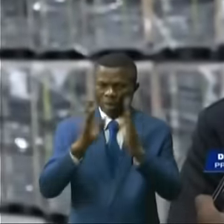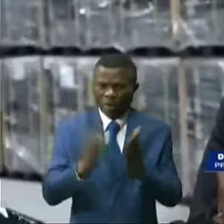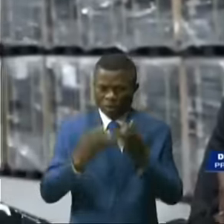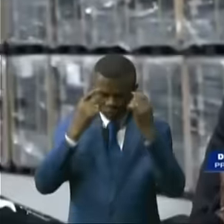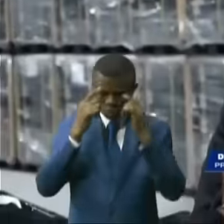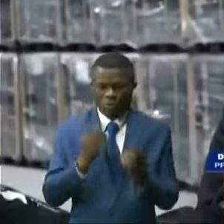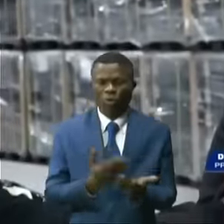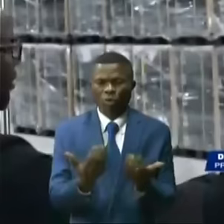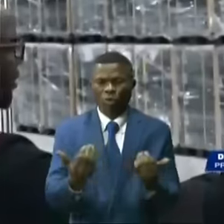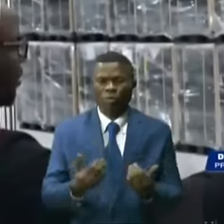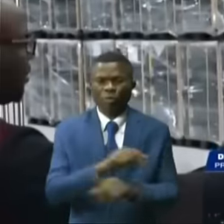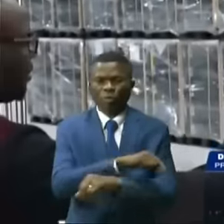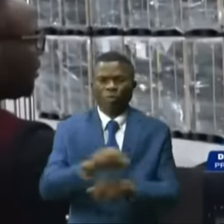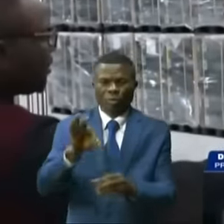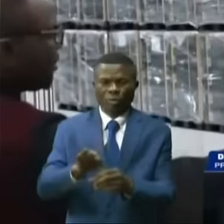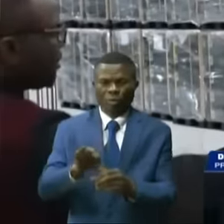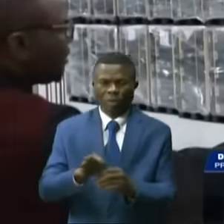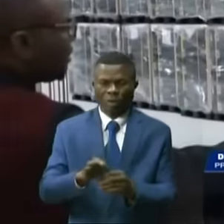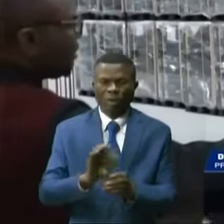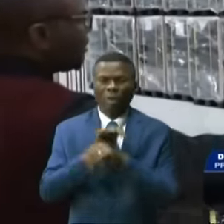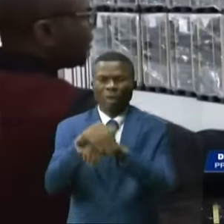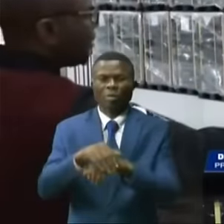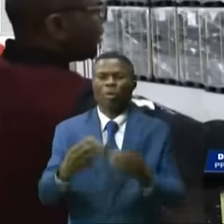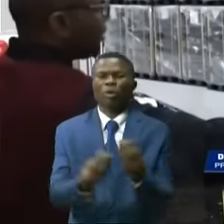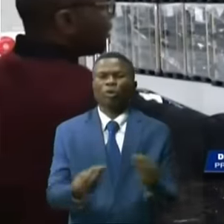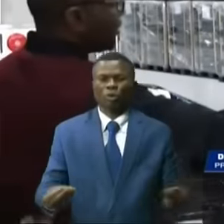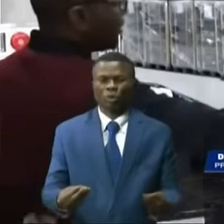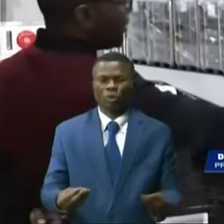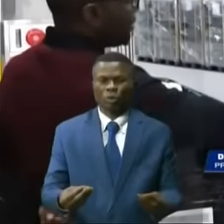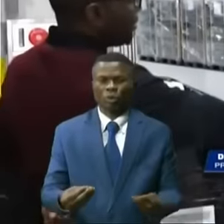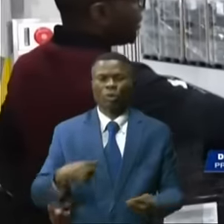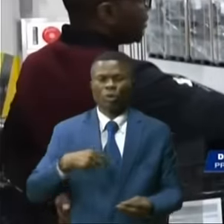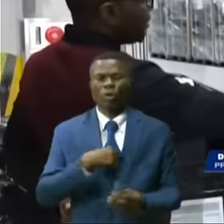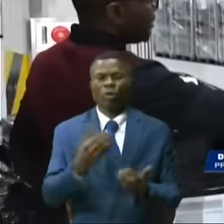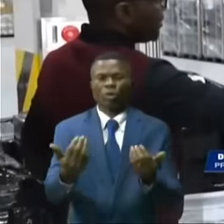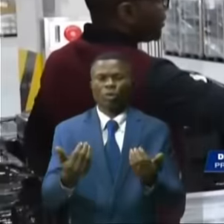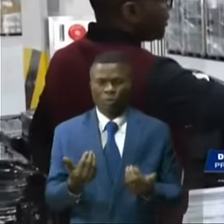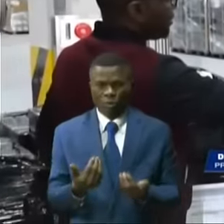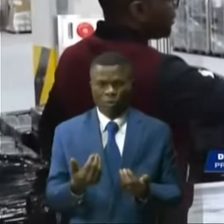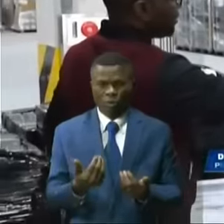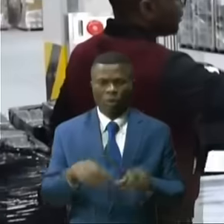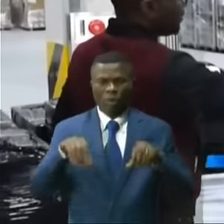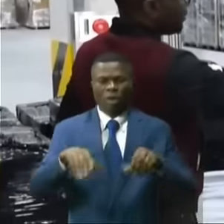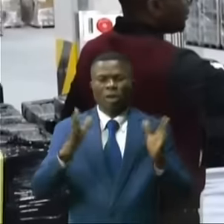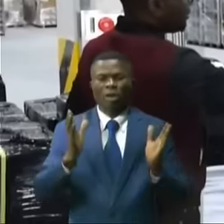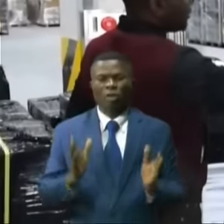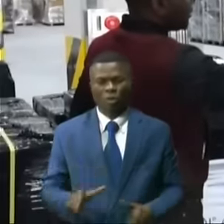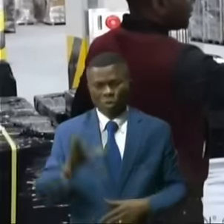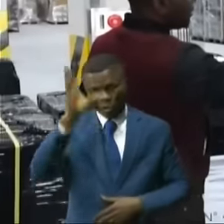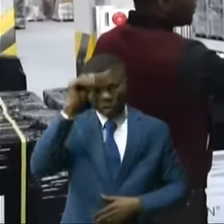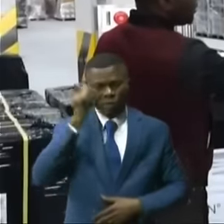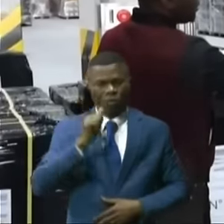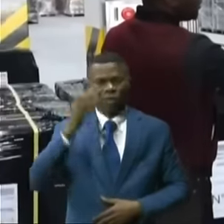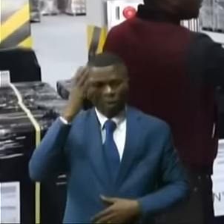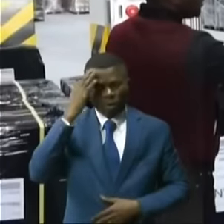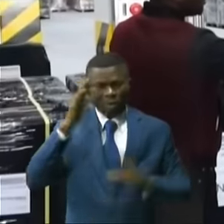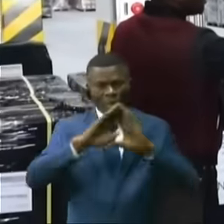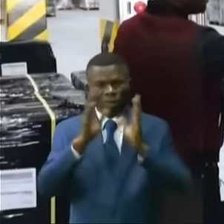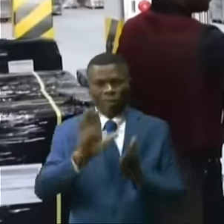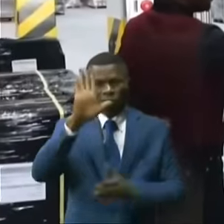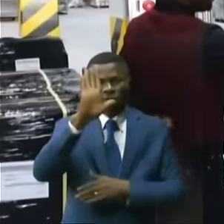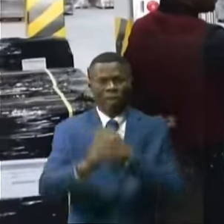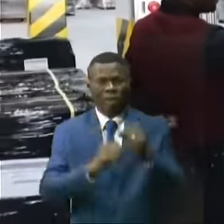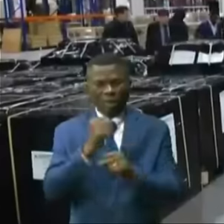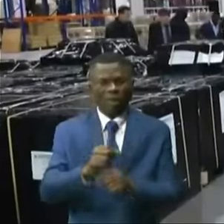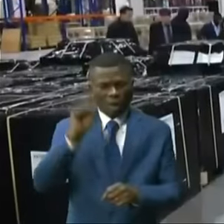voulue la sénie veut faire partie de la solution nous voulons que les Congolais sachent que tous les 5 ans nous